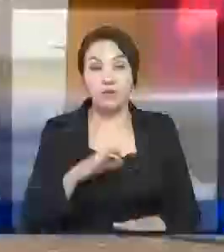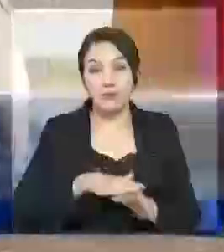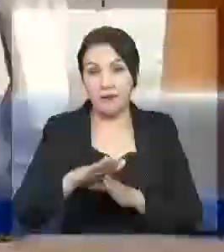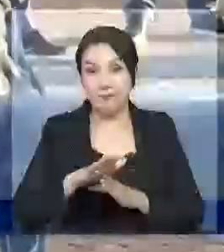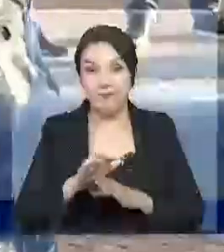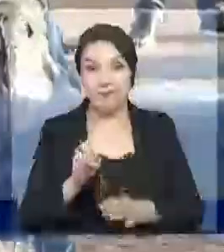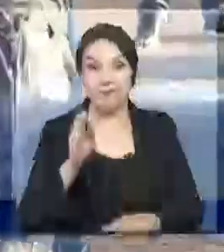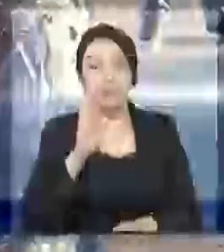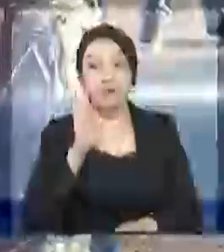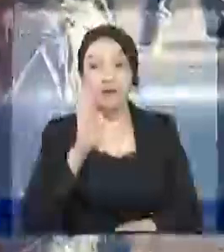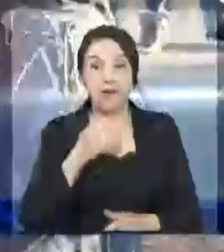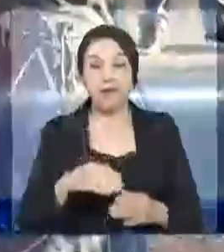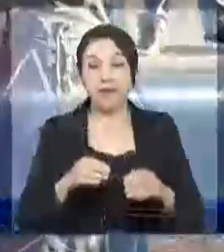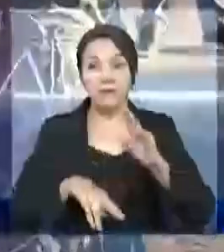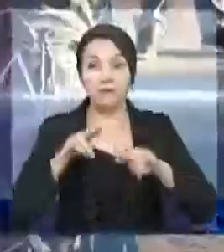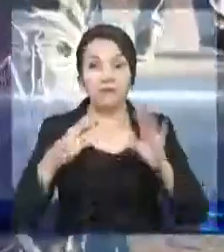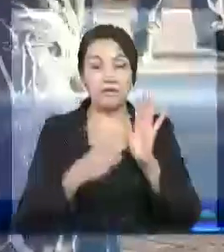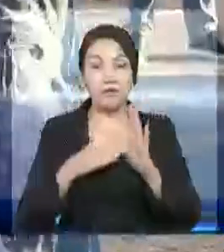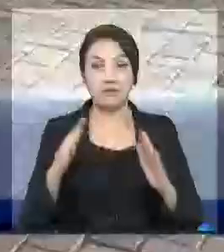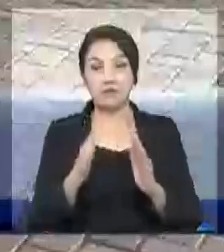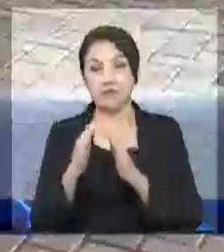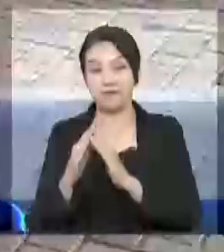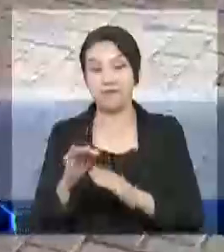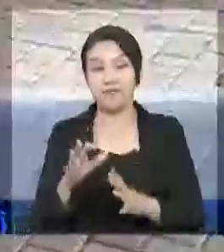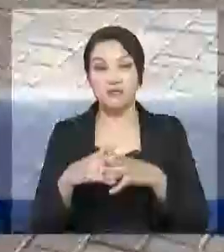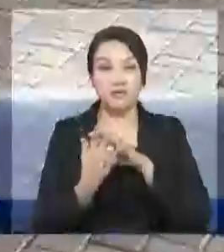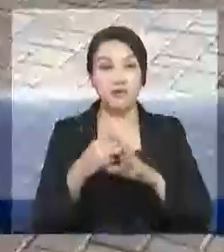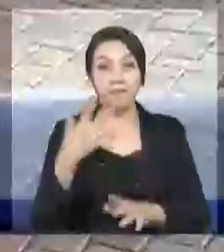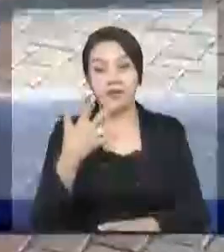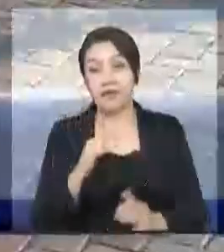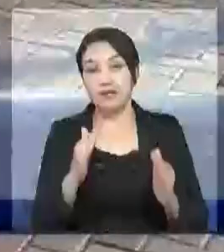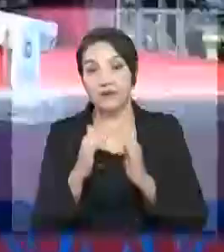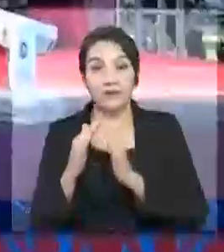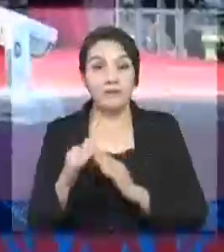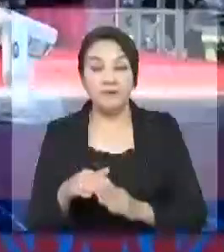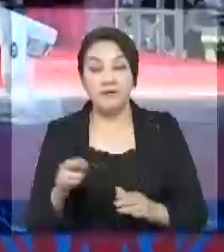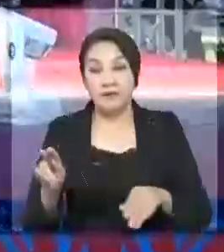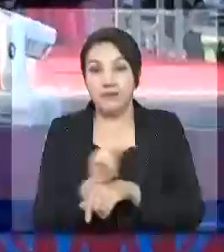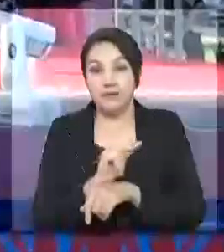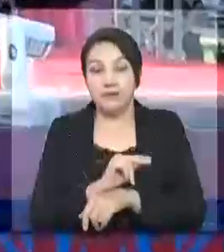время паводка строится 9 домов, в селе Бирлек 5 домов. По Мугалжарскому району ведется ремонт